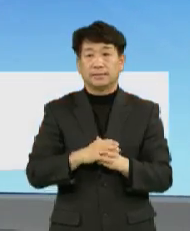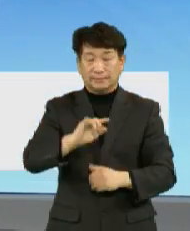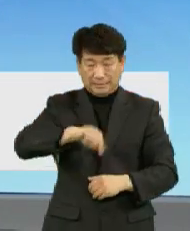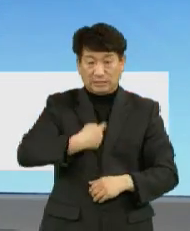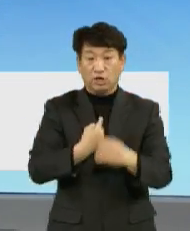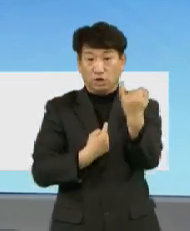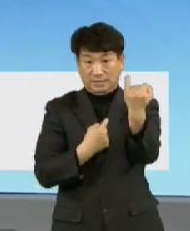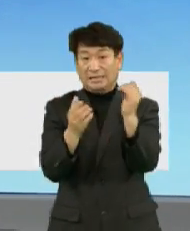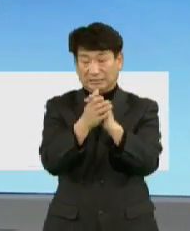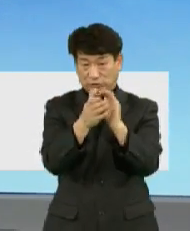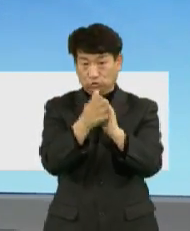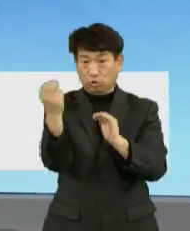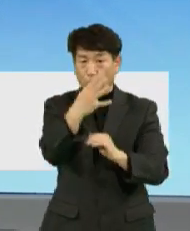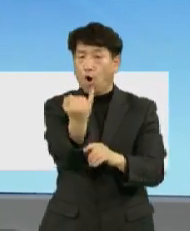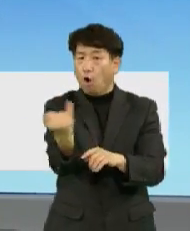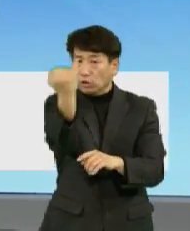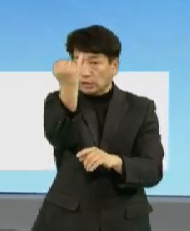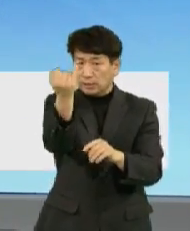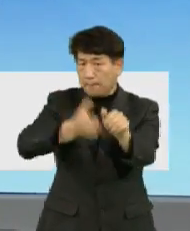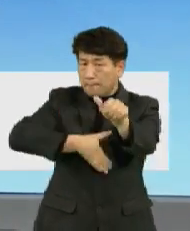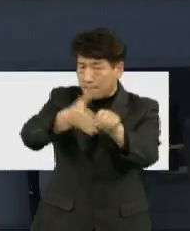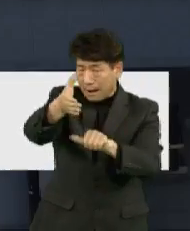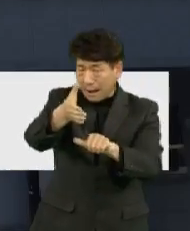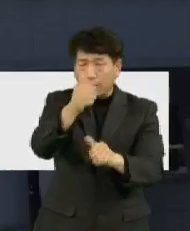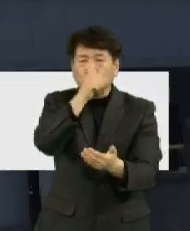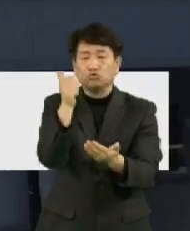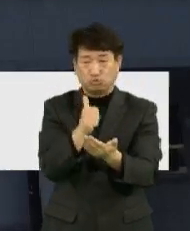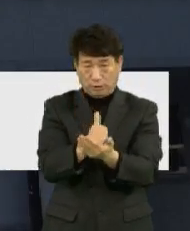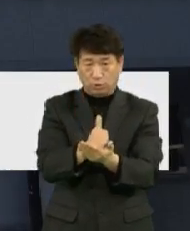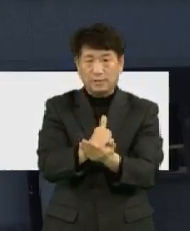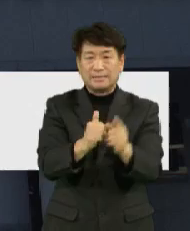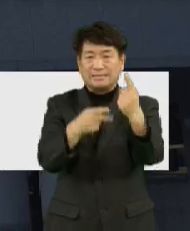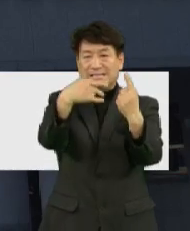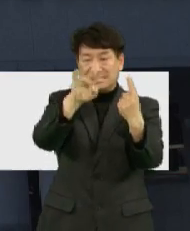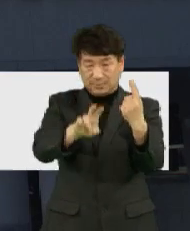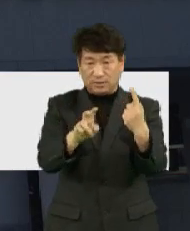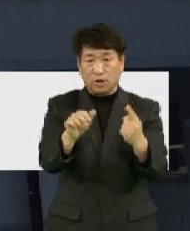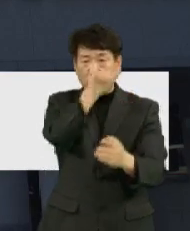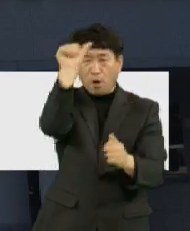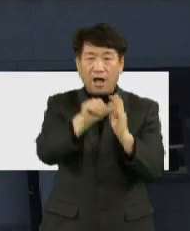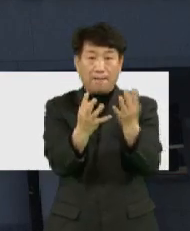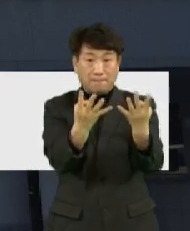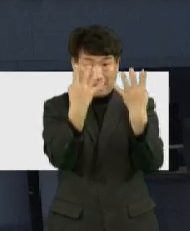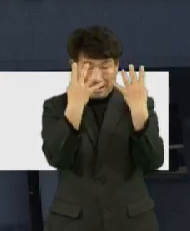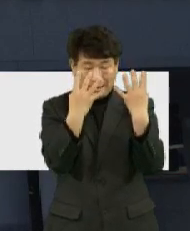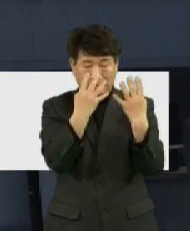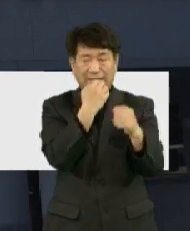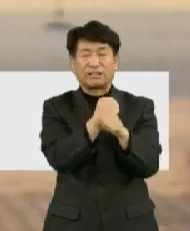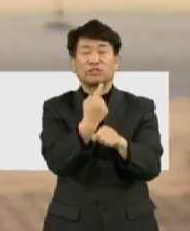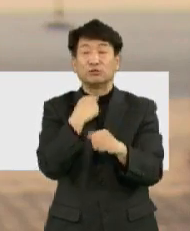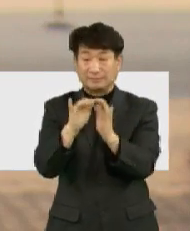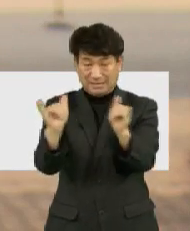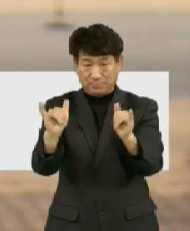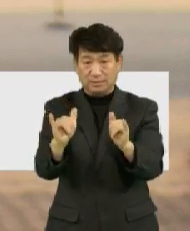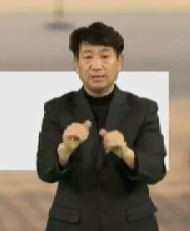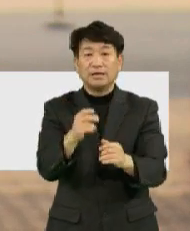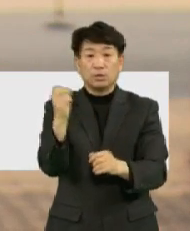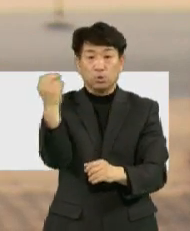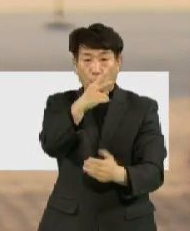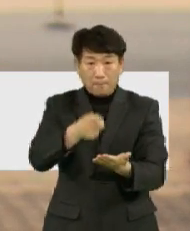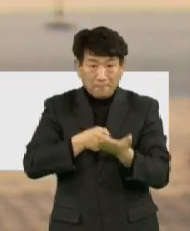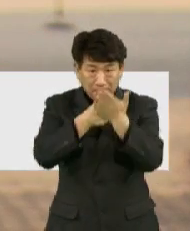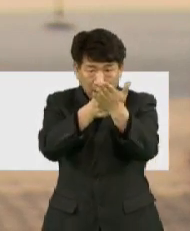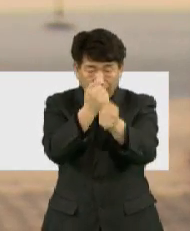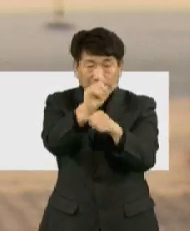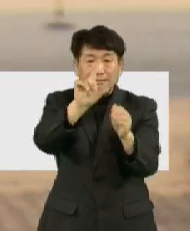자신의 여자친구의 이어 그 언니까지 살해한 혐의 등으로 1심에서 무기징역을 받은 30 내사 a 씨가 항소심에서도